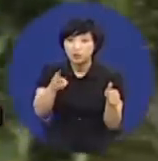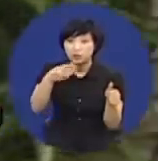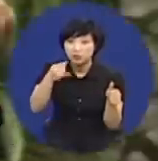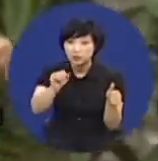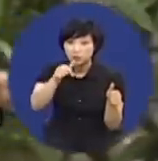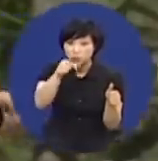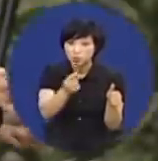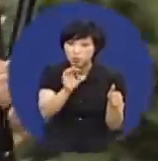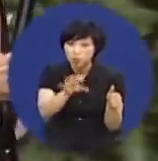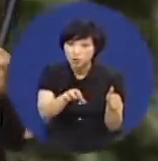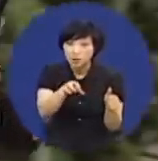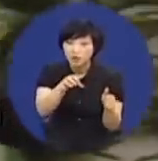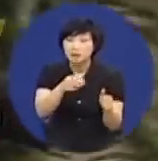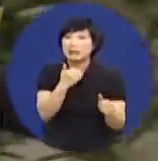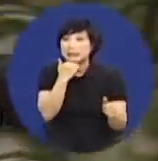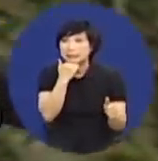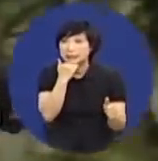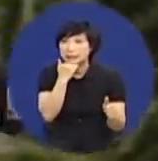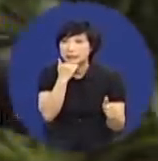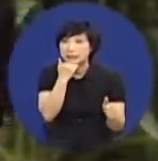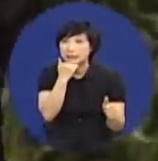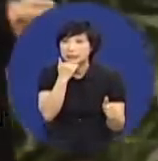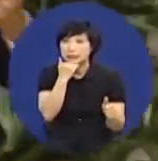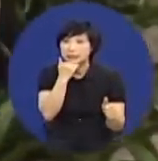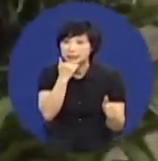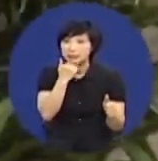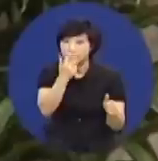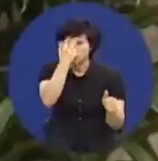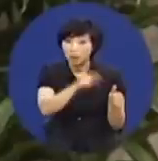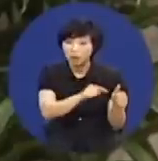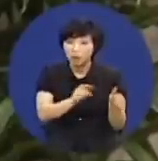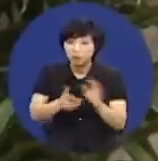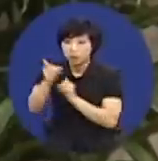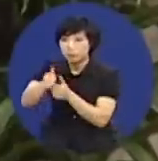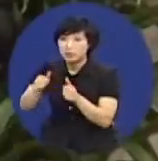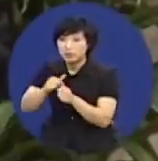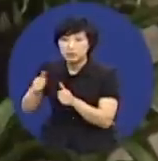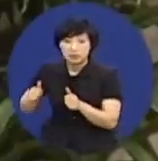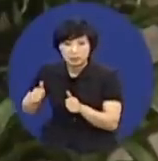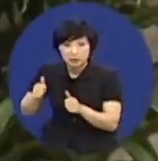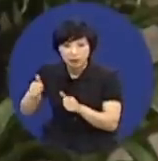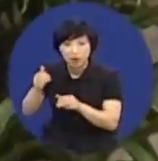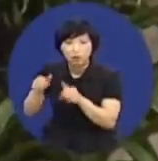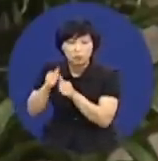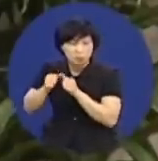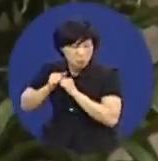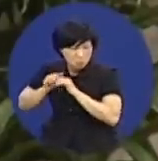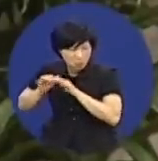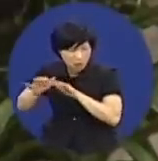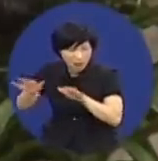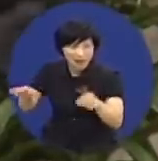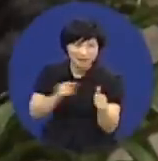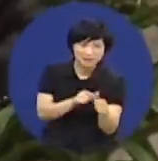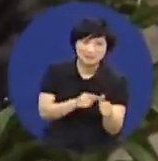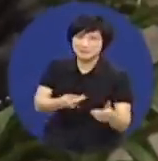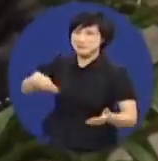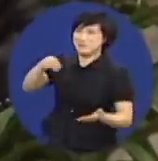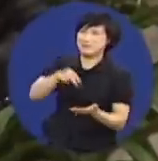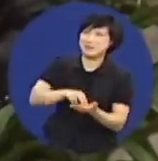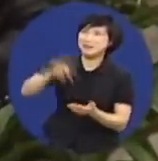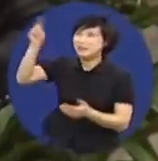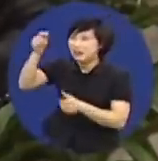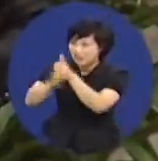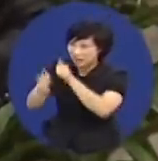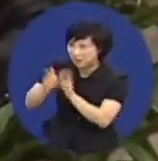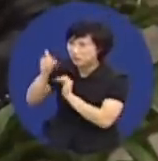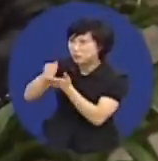端に座っていた時、ナザレイエスだと耳にすると、旅での子イエス様、私を憐れんでくださいと叫び